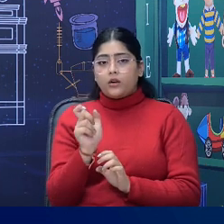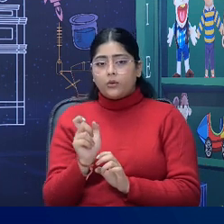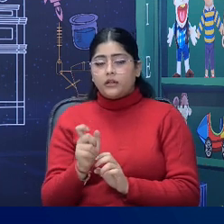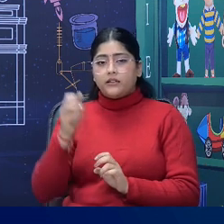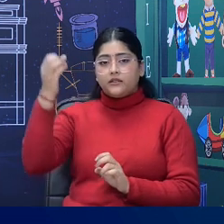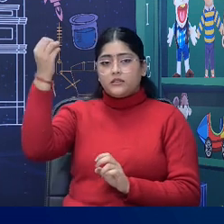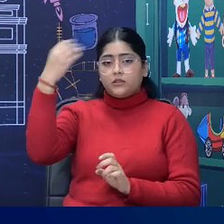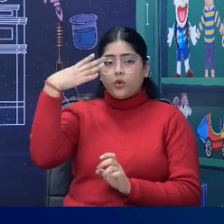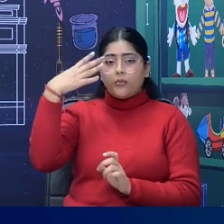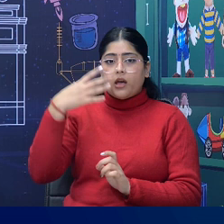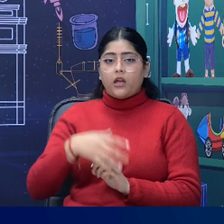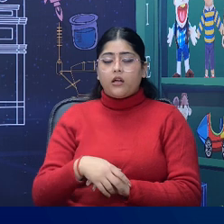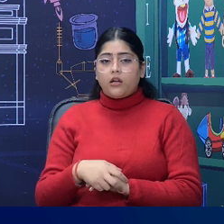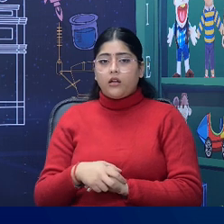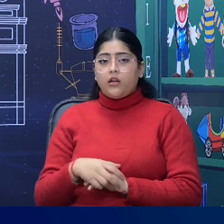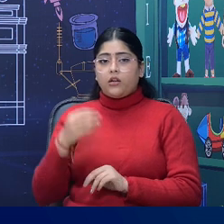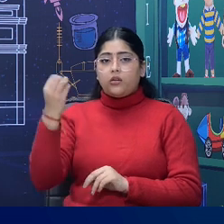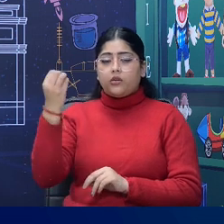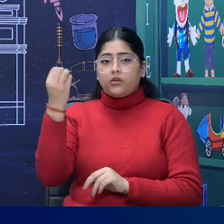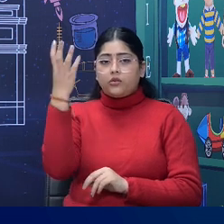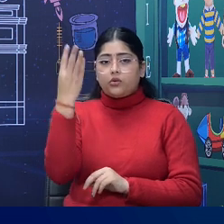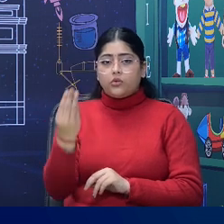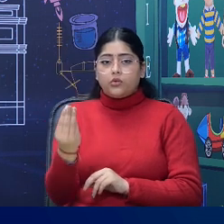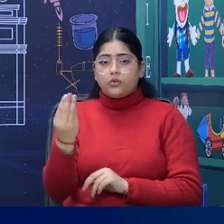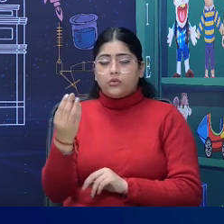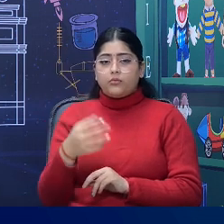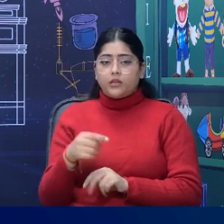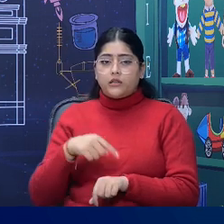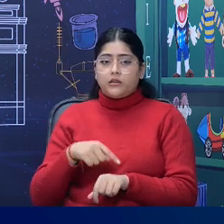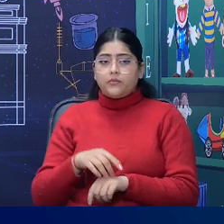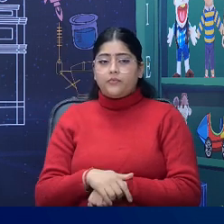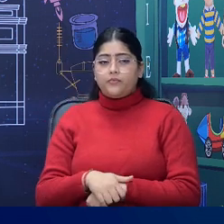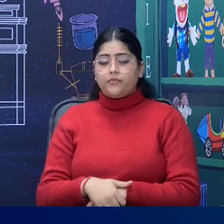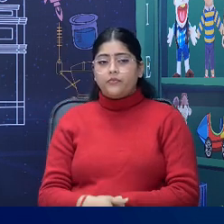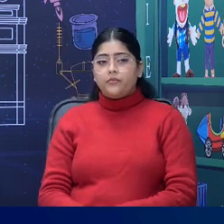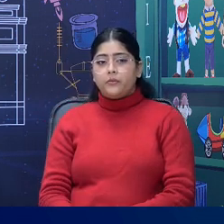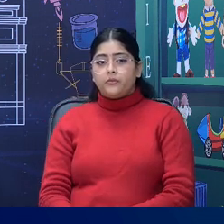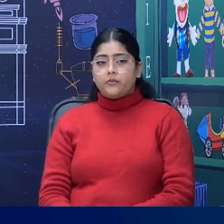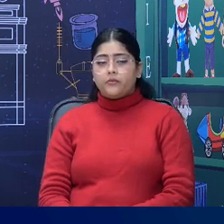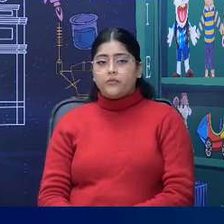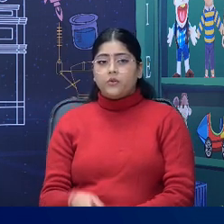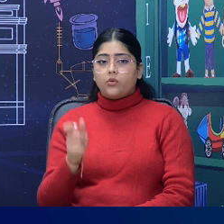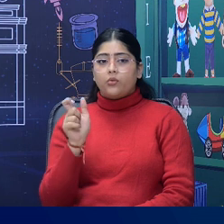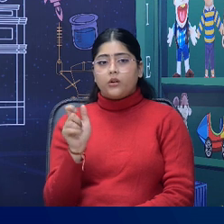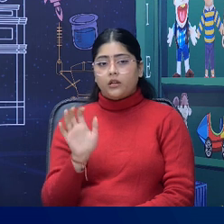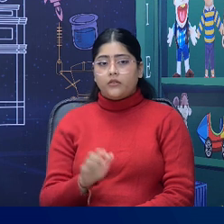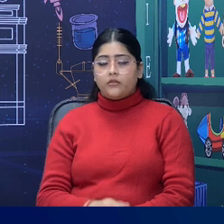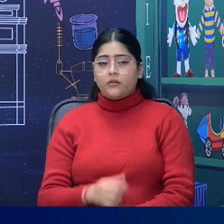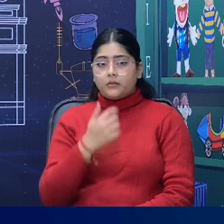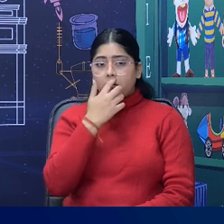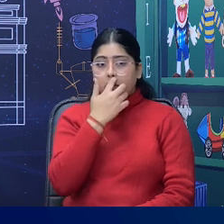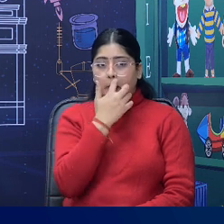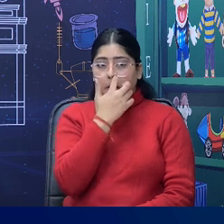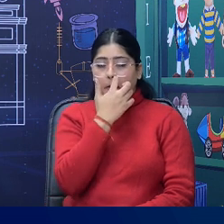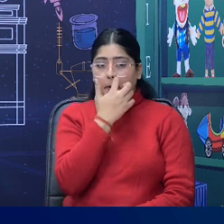देश शब्दों के अंतर्गत आता है वो भी और एक एक यह था अ गंभीर